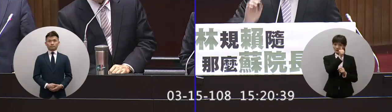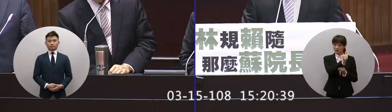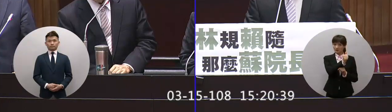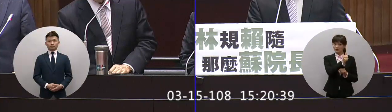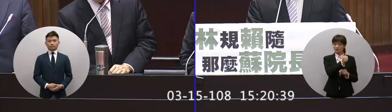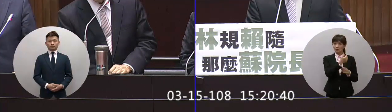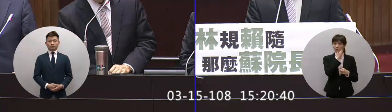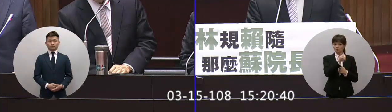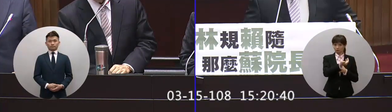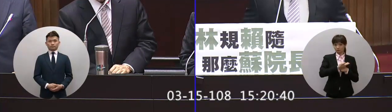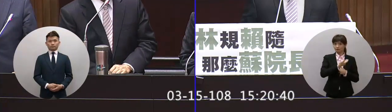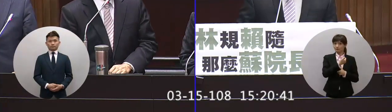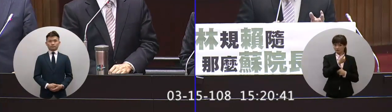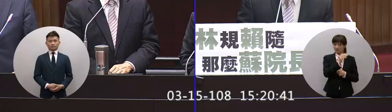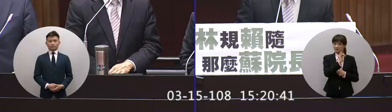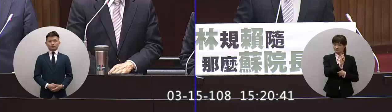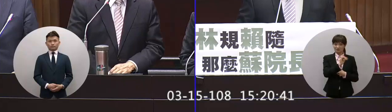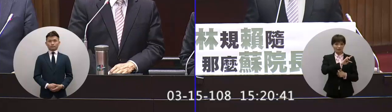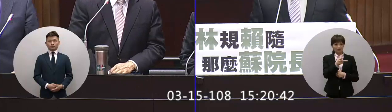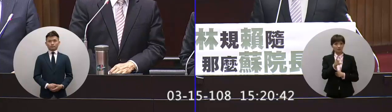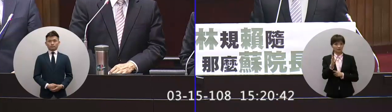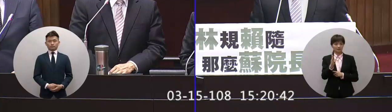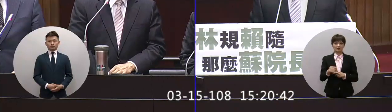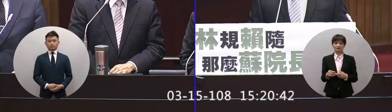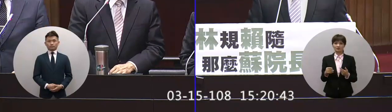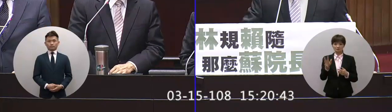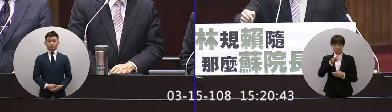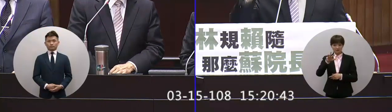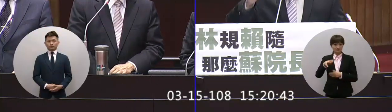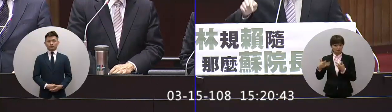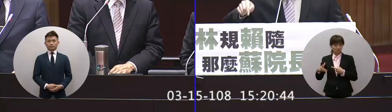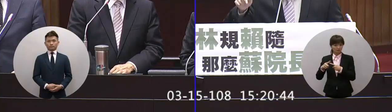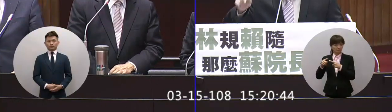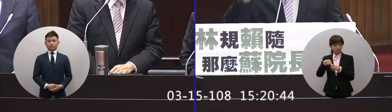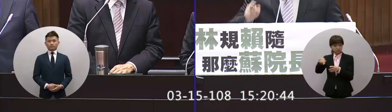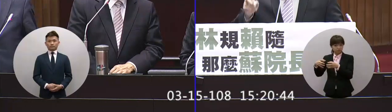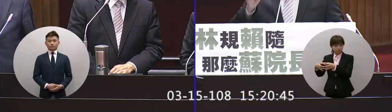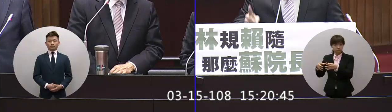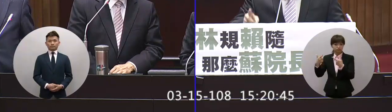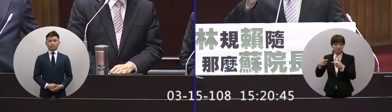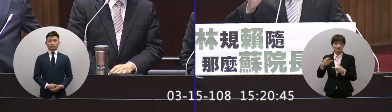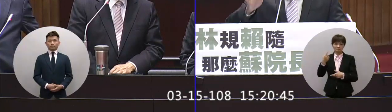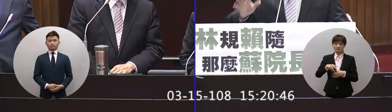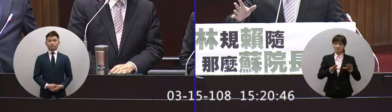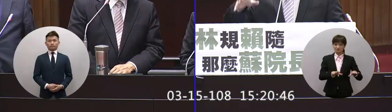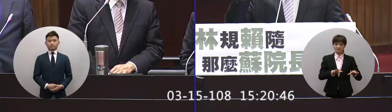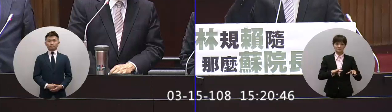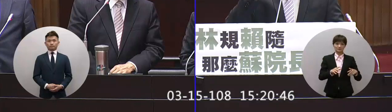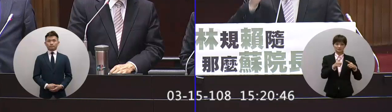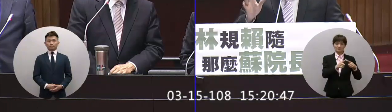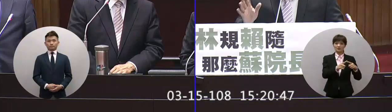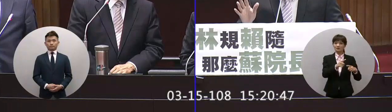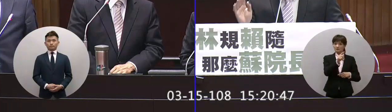不是只有那8000多个人哦，是现在100多万人，在3月31日以前首期